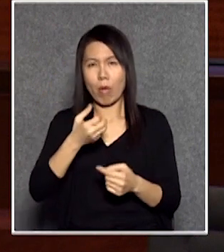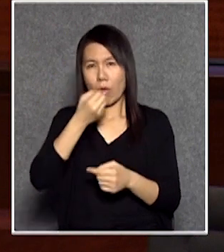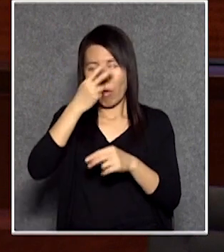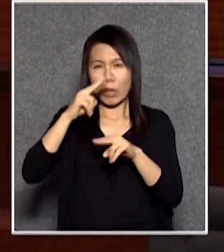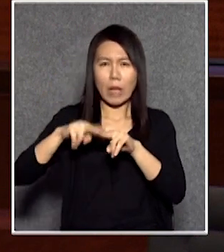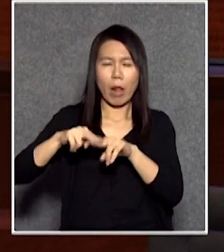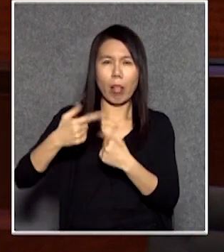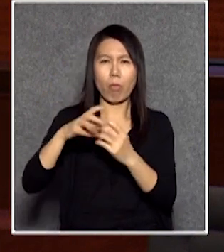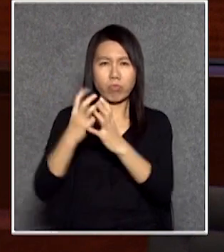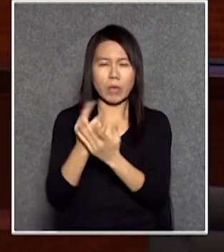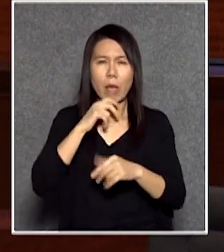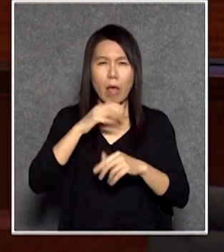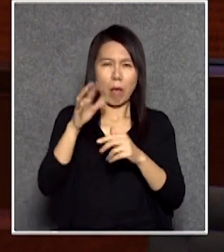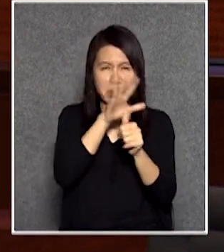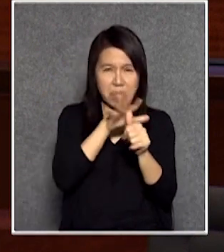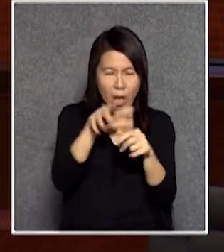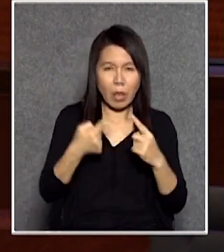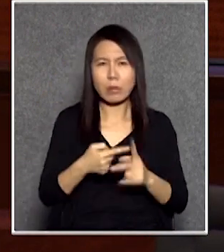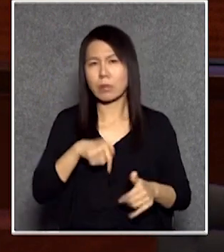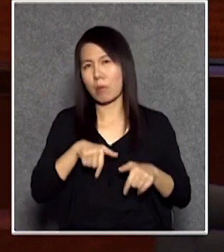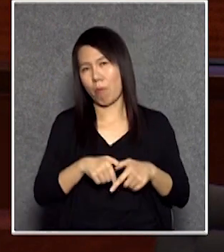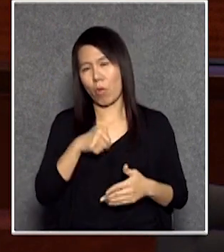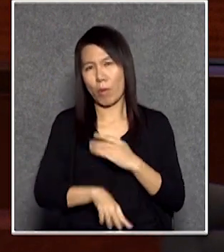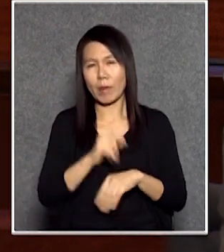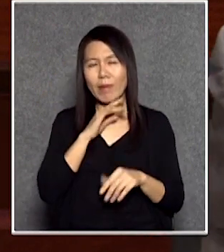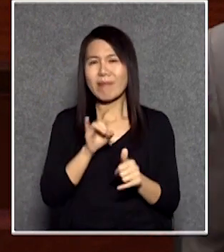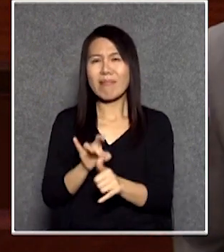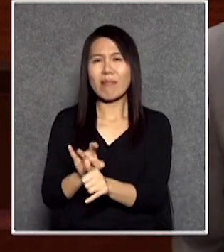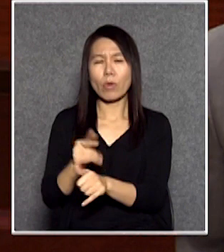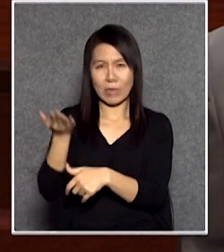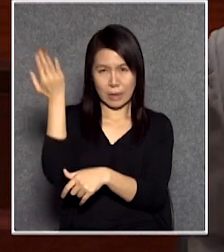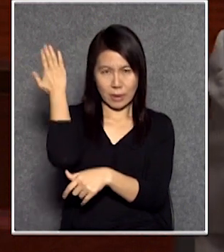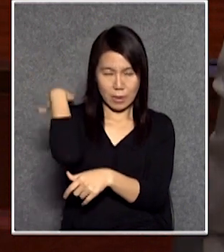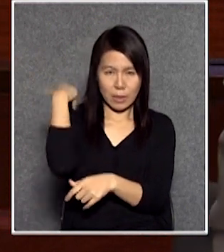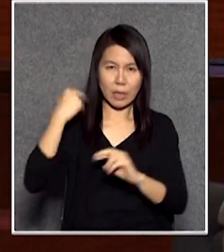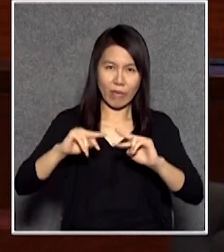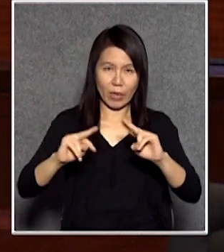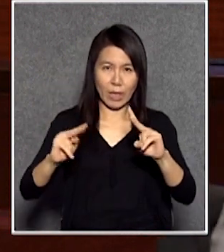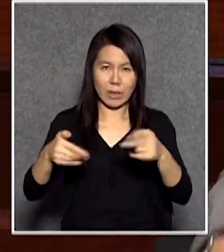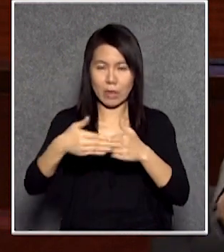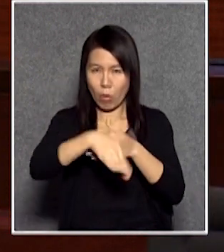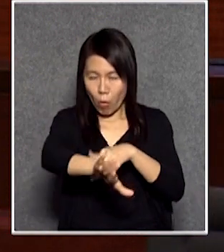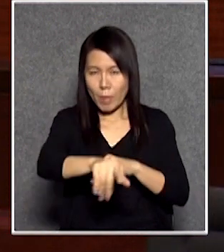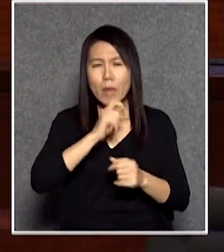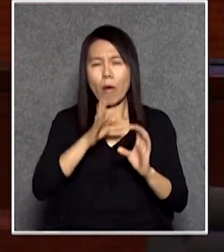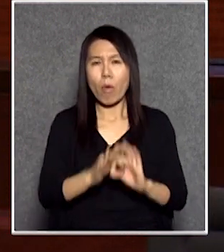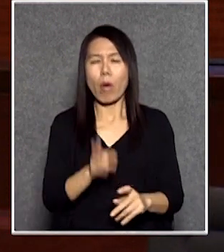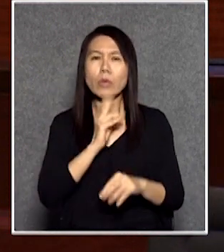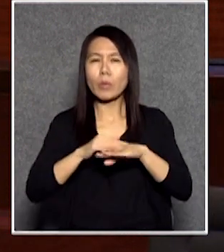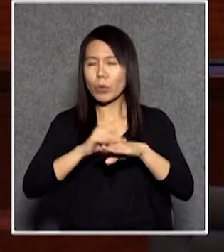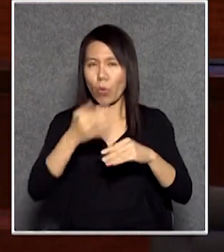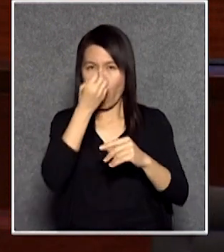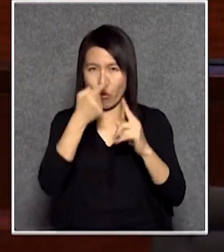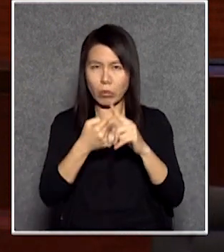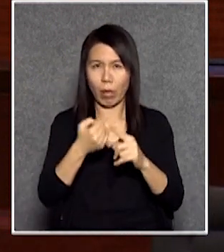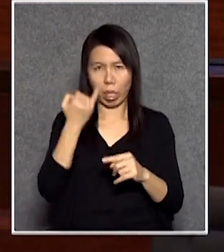義極其迷惑人心，因為它假借前朝政府留下來的法治外衣，以致一般香港人都不